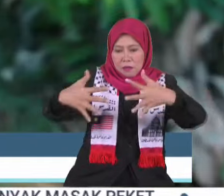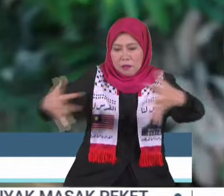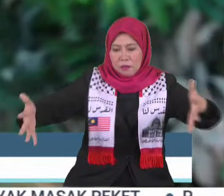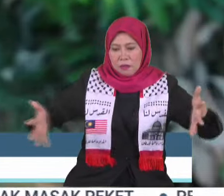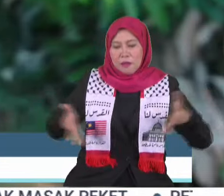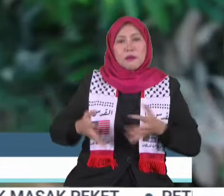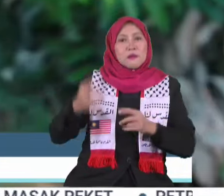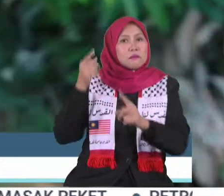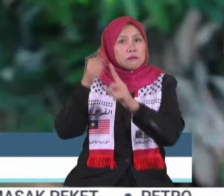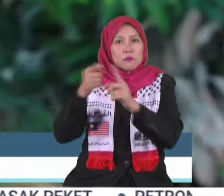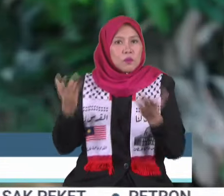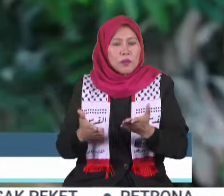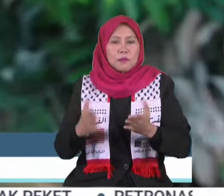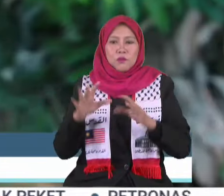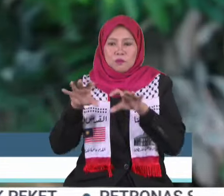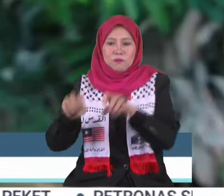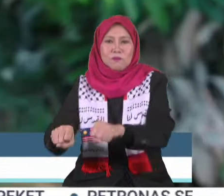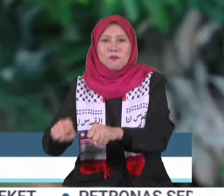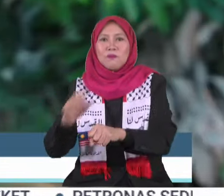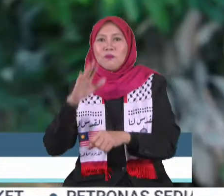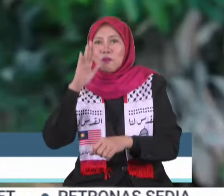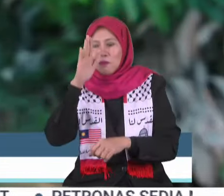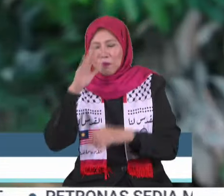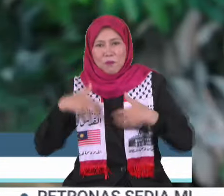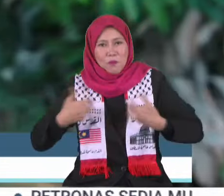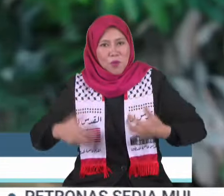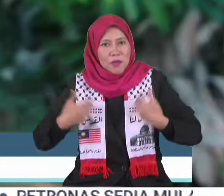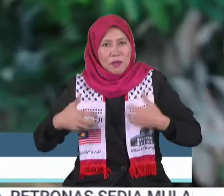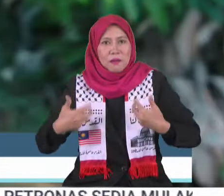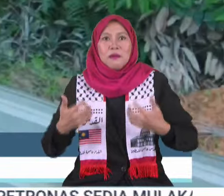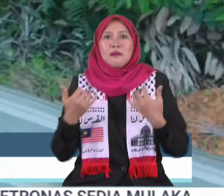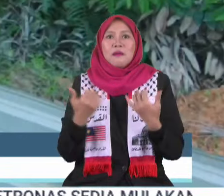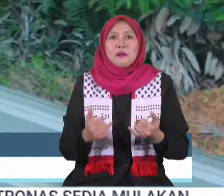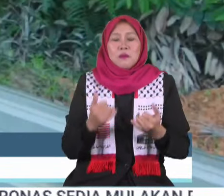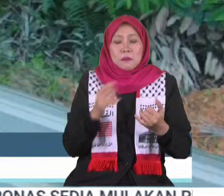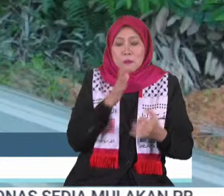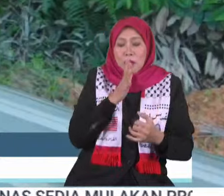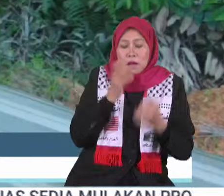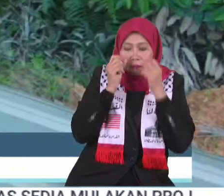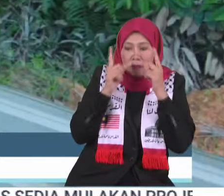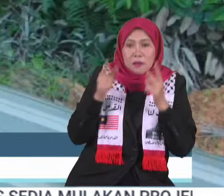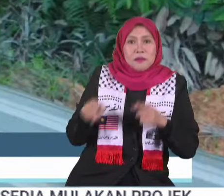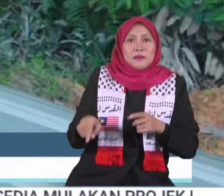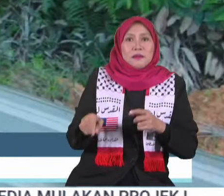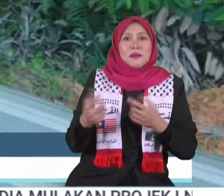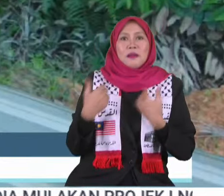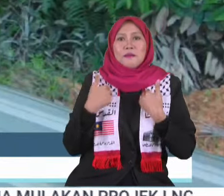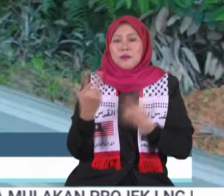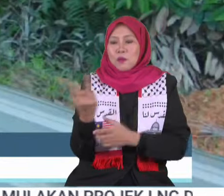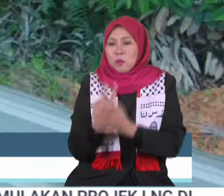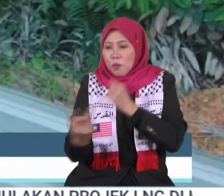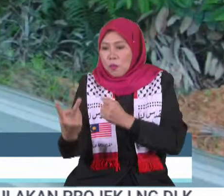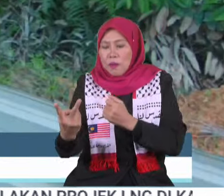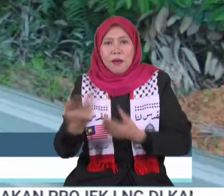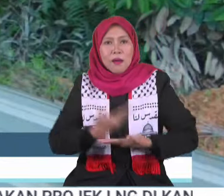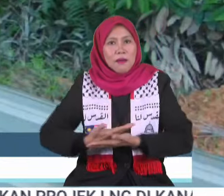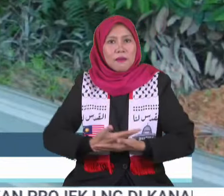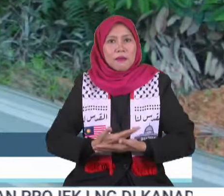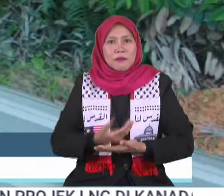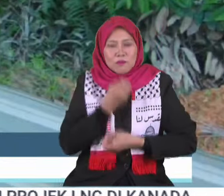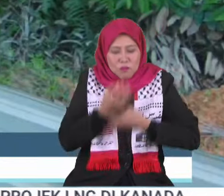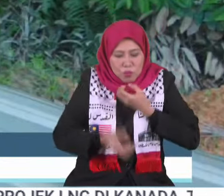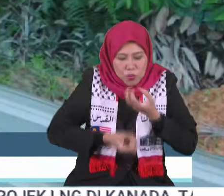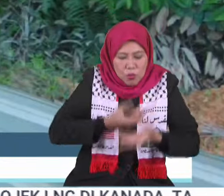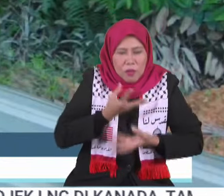bertujuan memerangkap monyet. Kejadian disedari ibu mangsa kira-kira pukul 11 pagi selepas mendapati kedua anaknya muntah dan